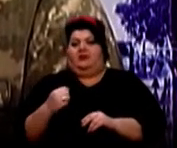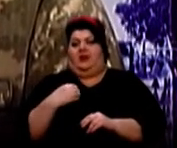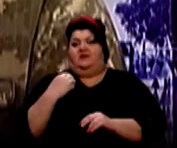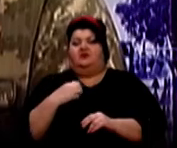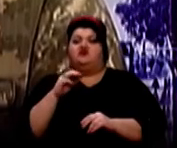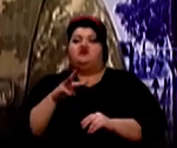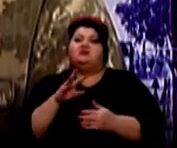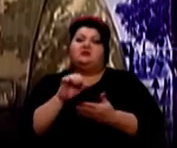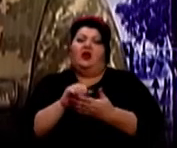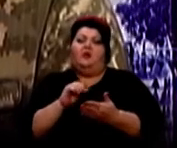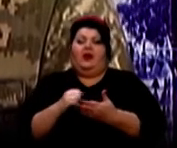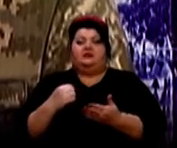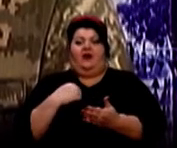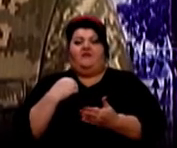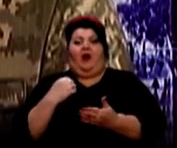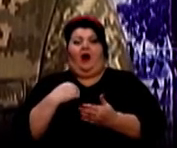займаються в армії і